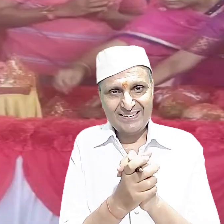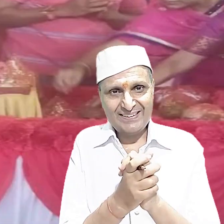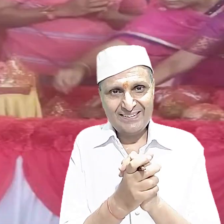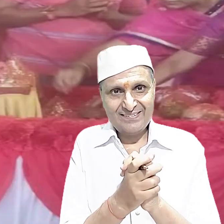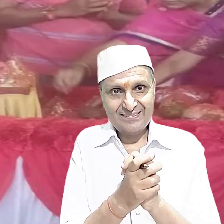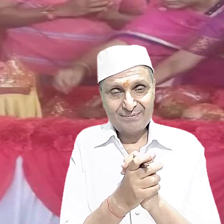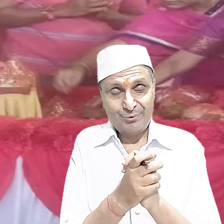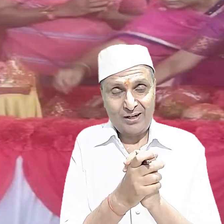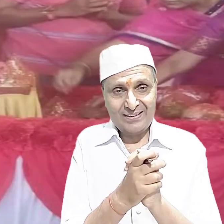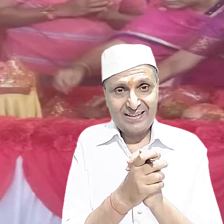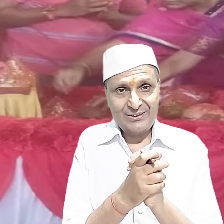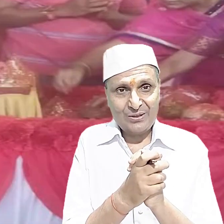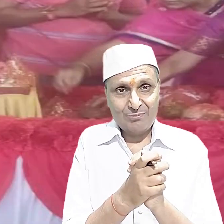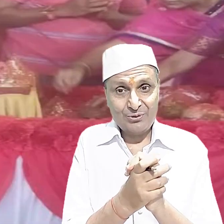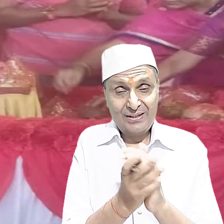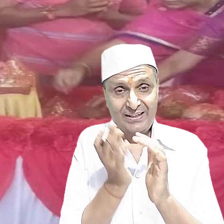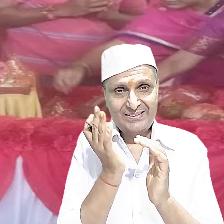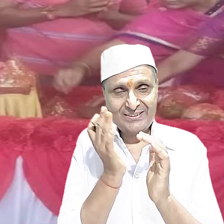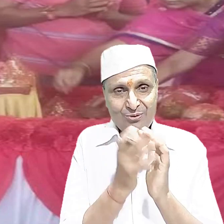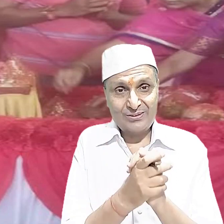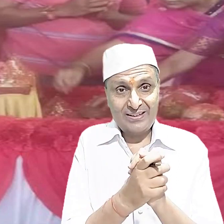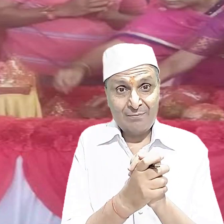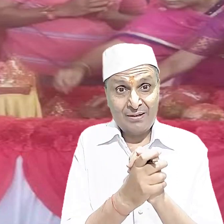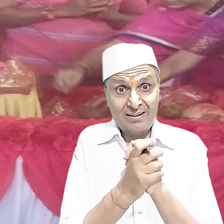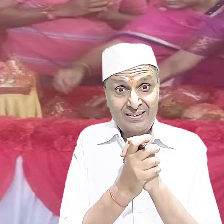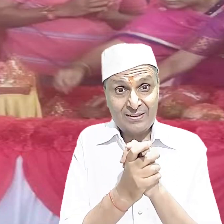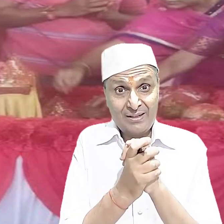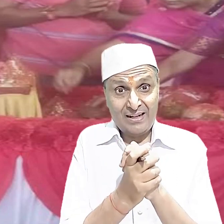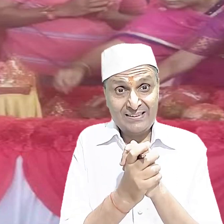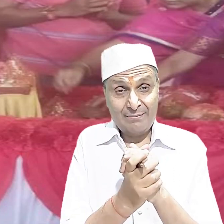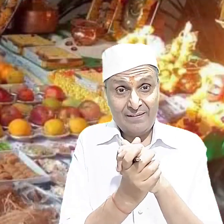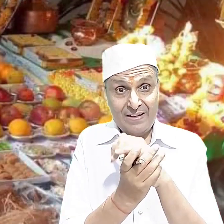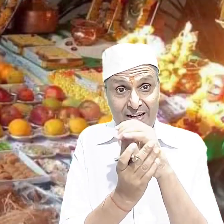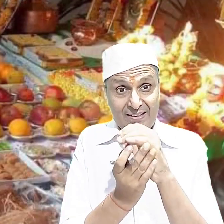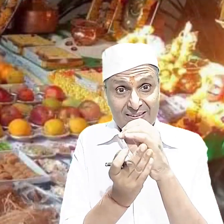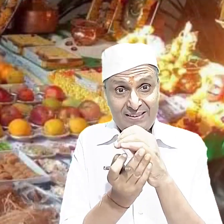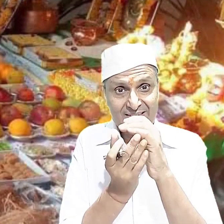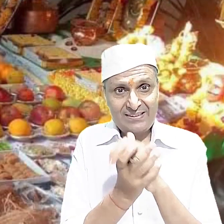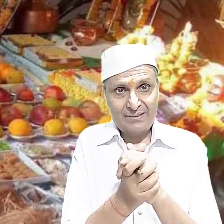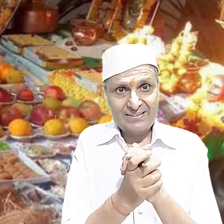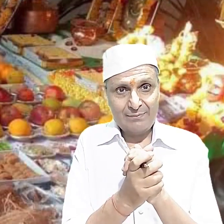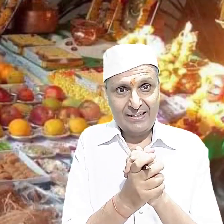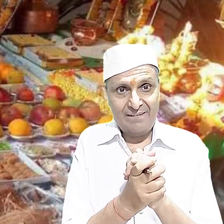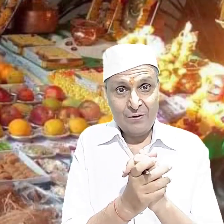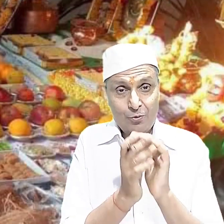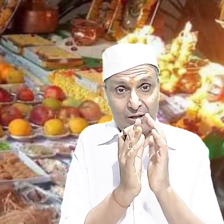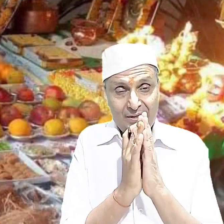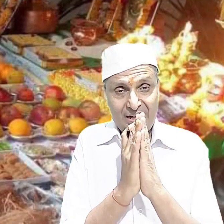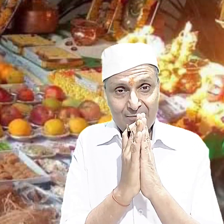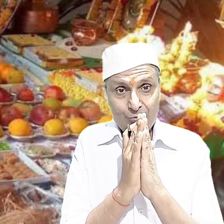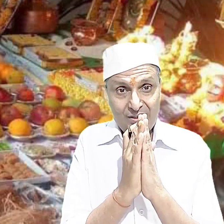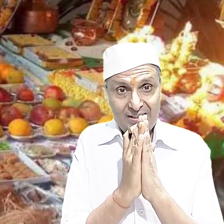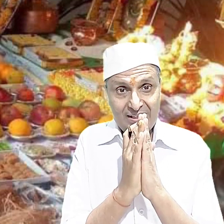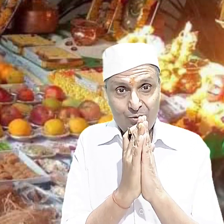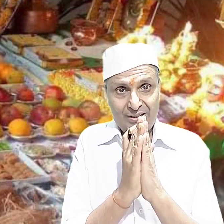चले जाते हैं। बुरा लगे या कहियो आपको इन चित्रों को देखकर हम हकीकत में आइए। हमें एक सज्जन ने चित्र भेजे जैन भाई ने, उन्होंने अपना